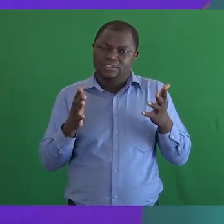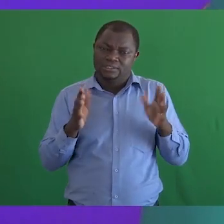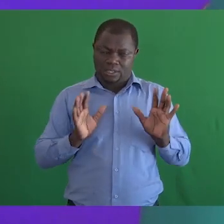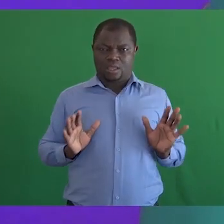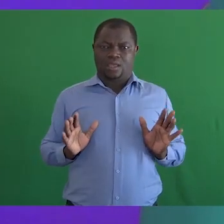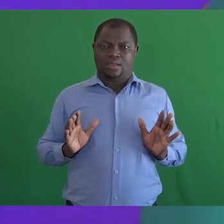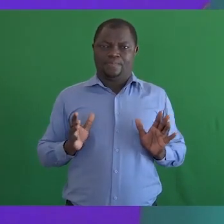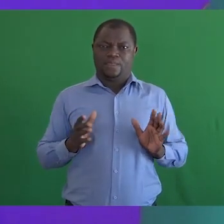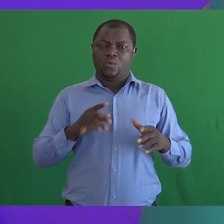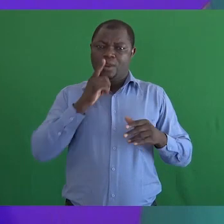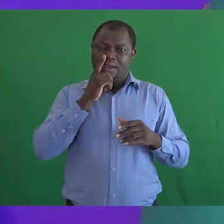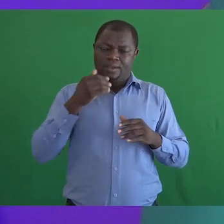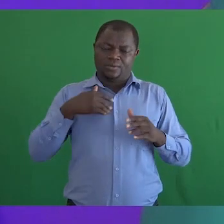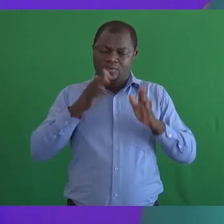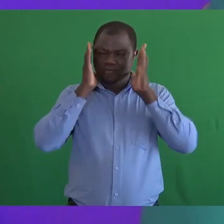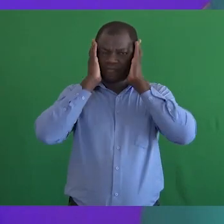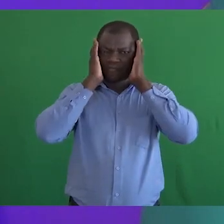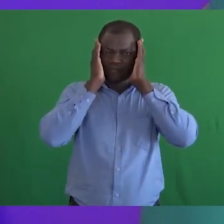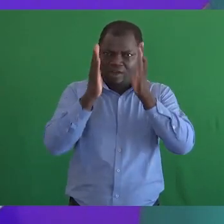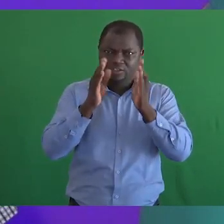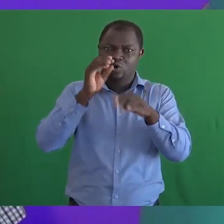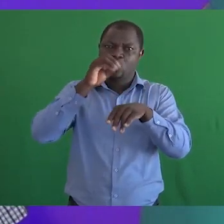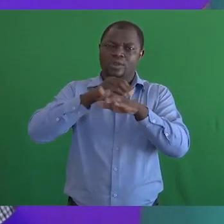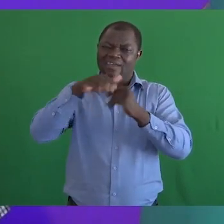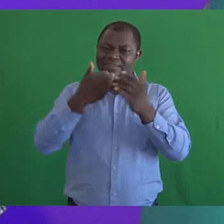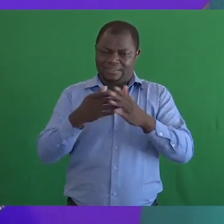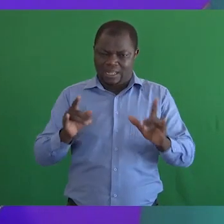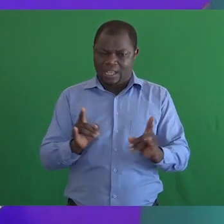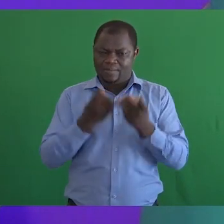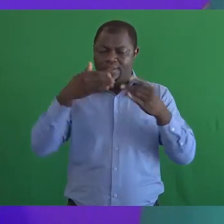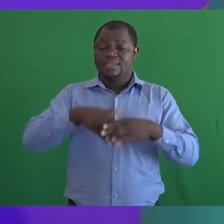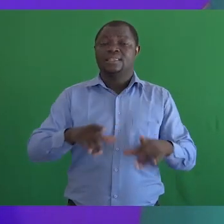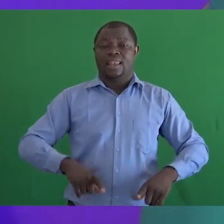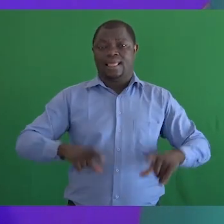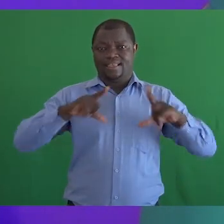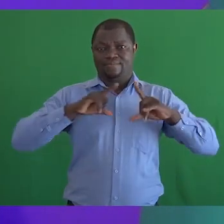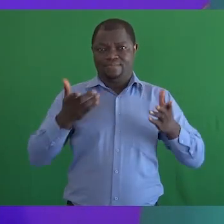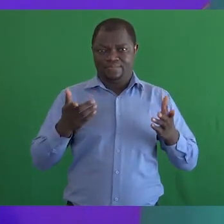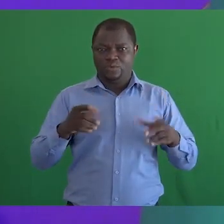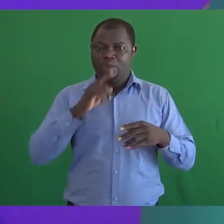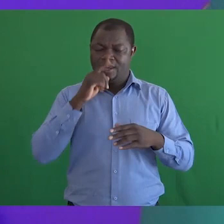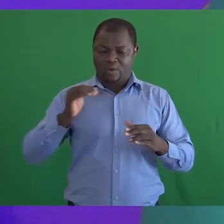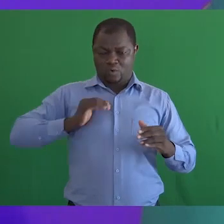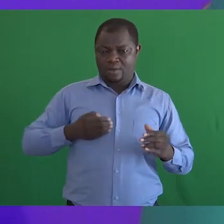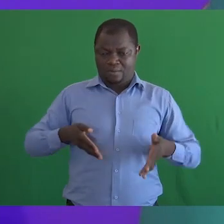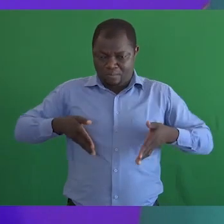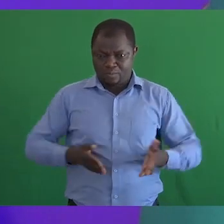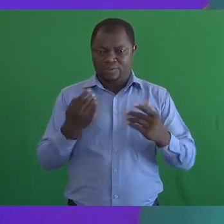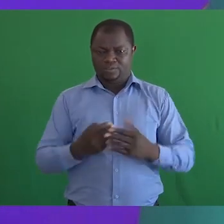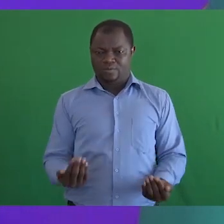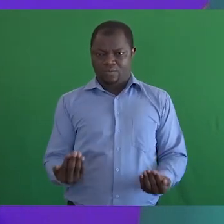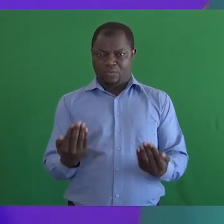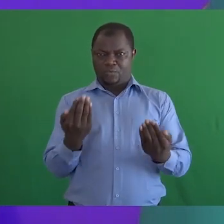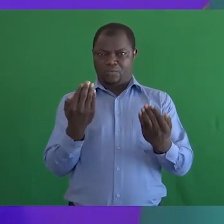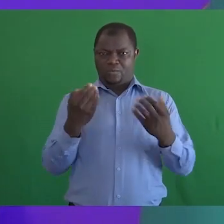chikuru takanangana nezvinhu zvinoitika zvinenge zvichifanira kuitika muupenyu mudzimai achizvarwa achaputudza kuti